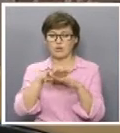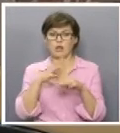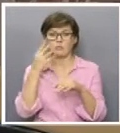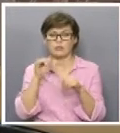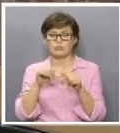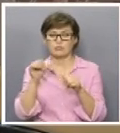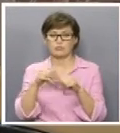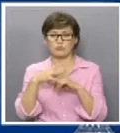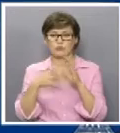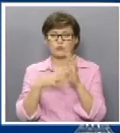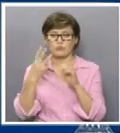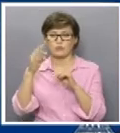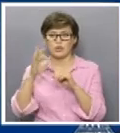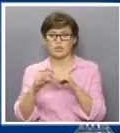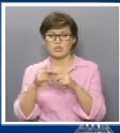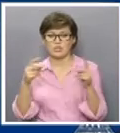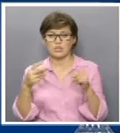жетті.